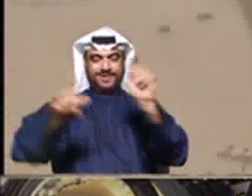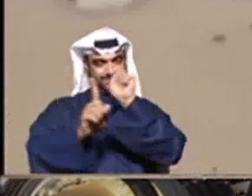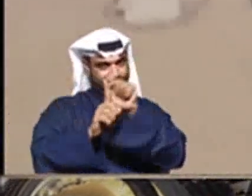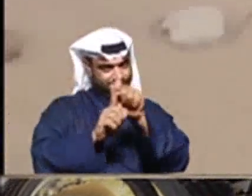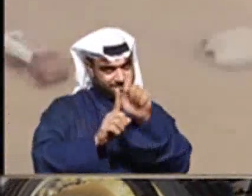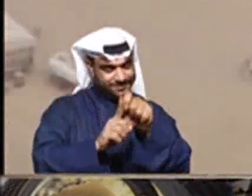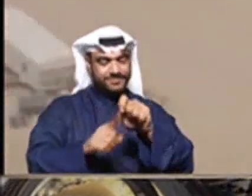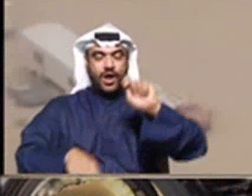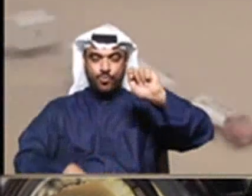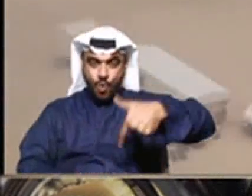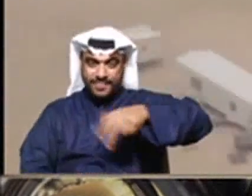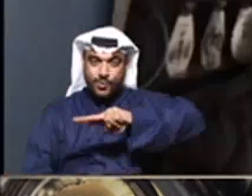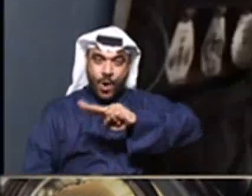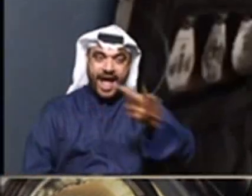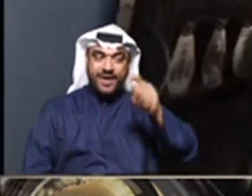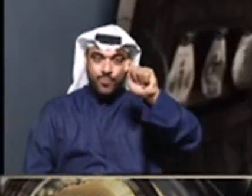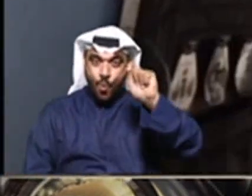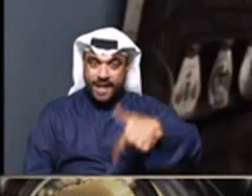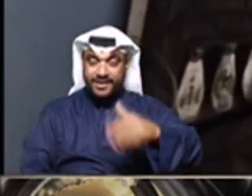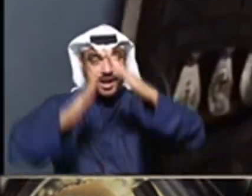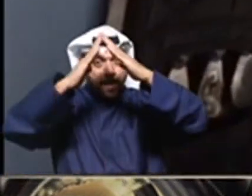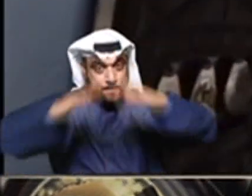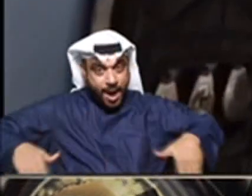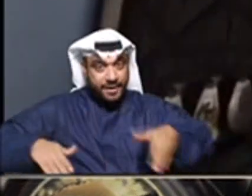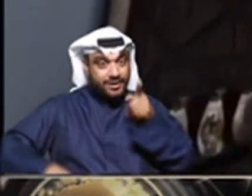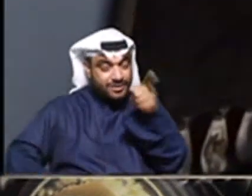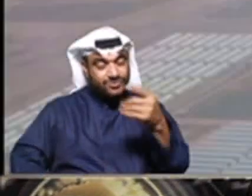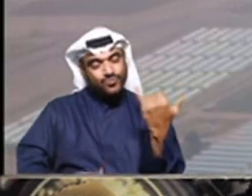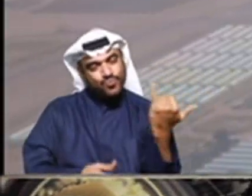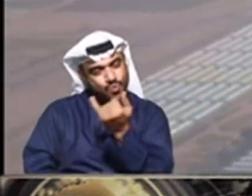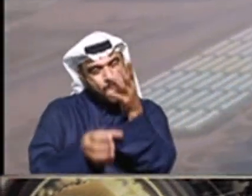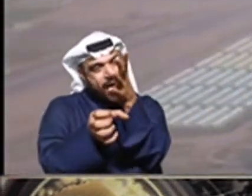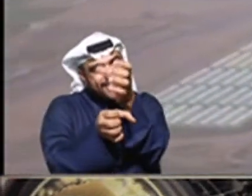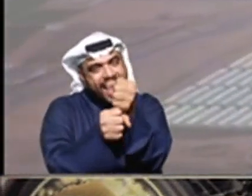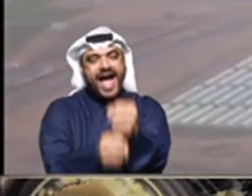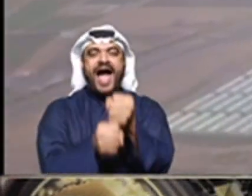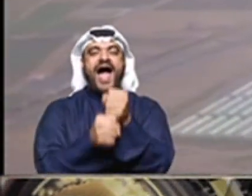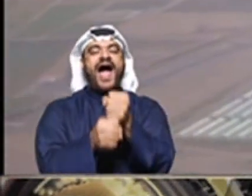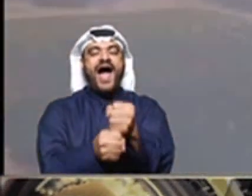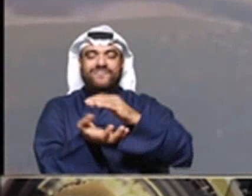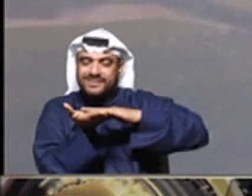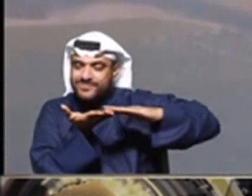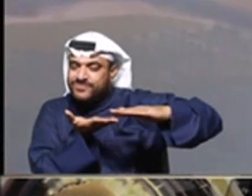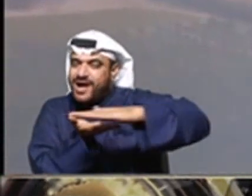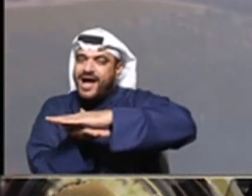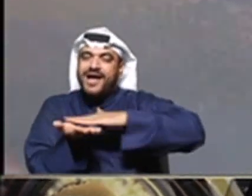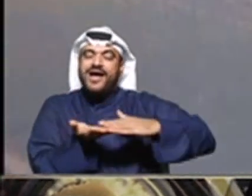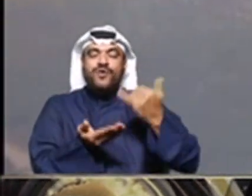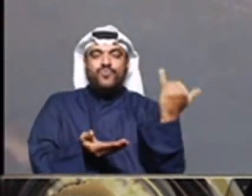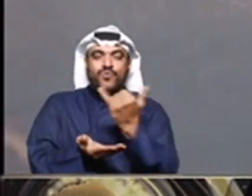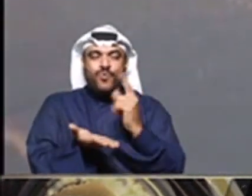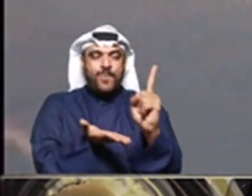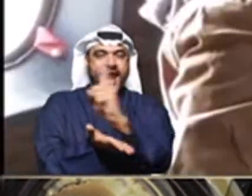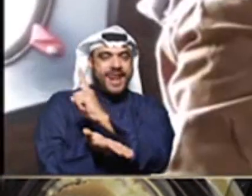المواطنين والمقيمين، خاصة رواد البر وأصحاب المخيمات الربيعية، بضرورة مراعاة الجوانب